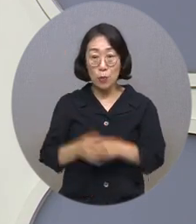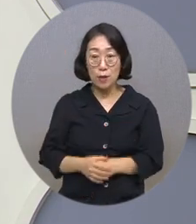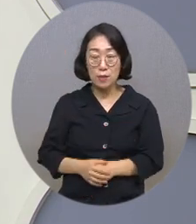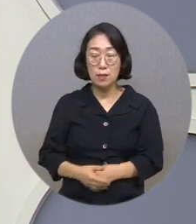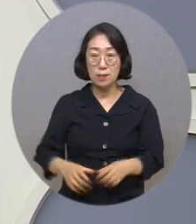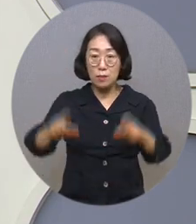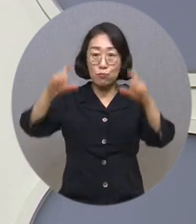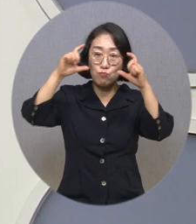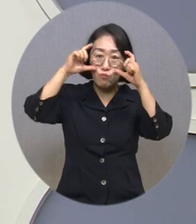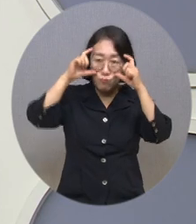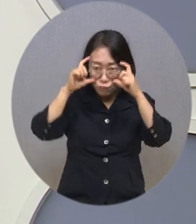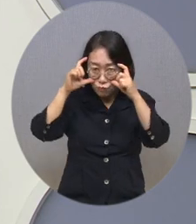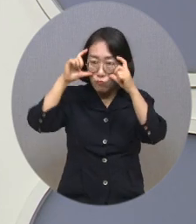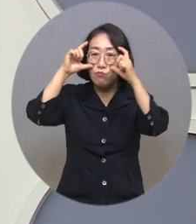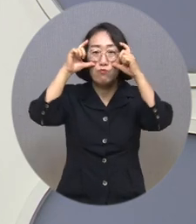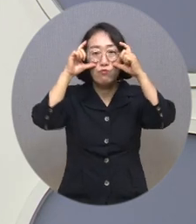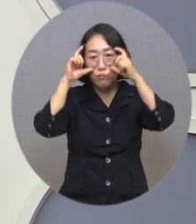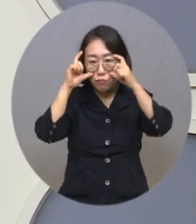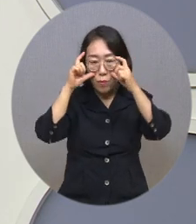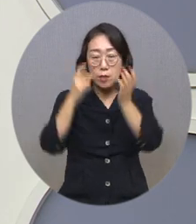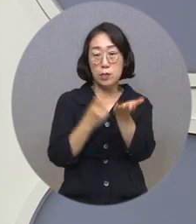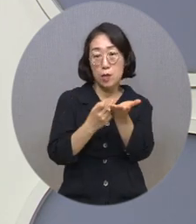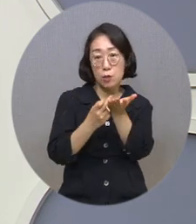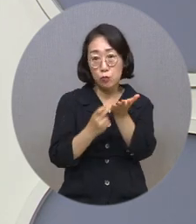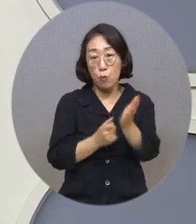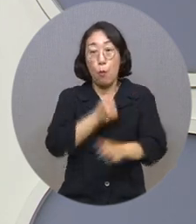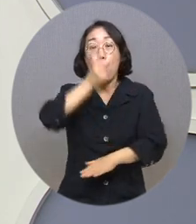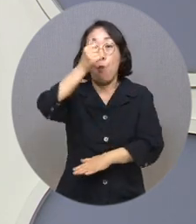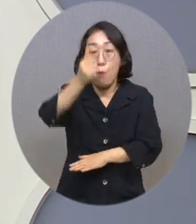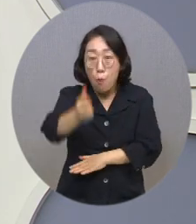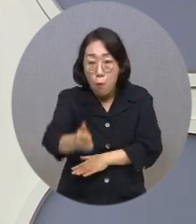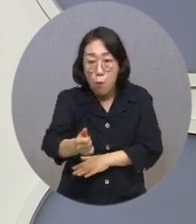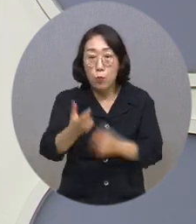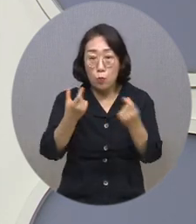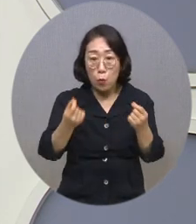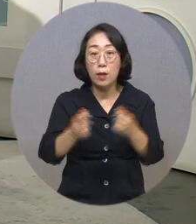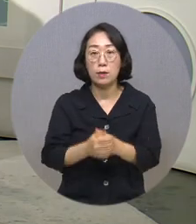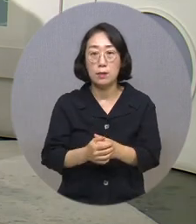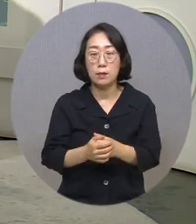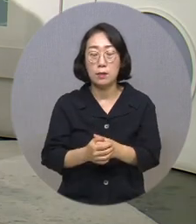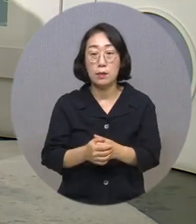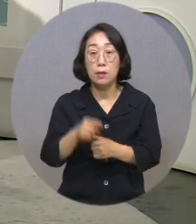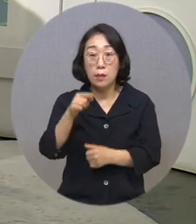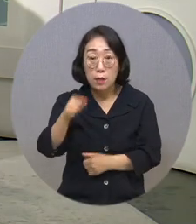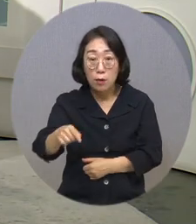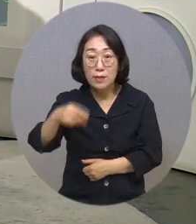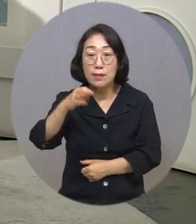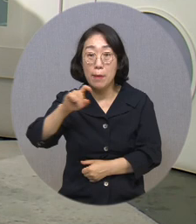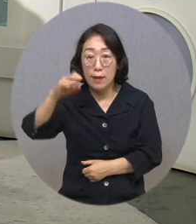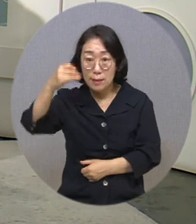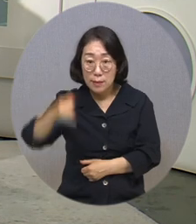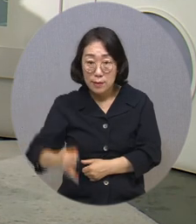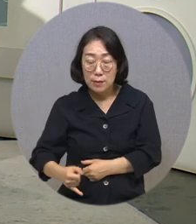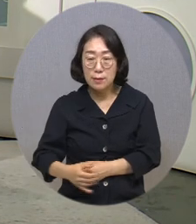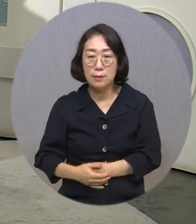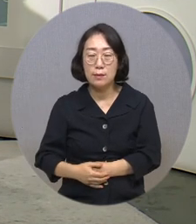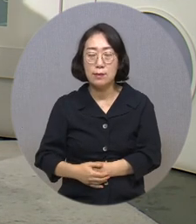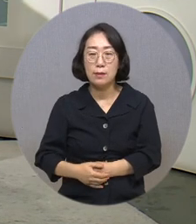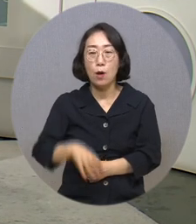쓰고 제주도 올레길도 체험해 보고 그리고 우리나라 최초의 이런 스마트 경로당 그렇지. 네. 그런